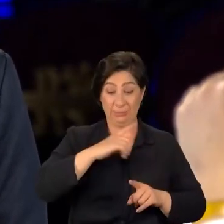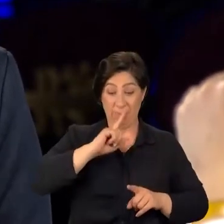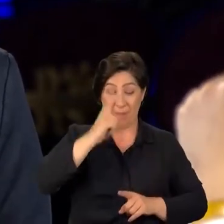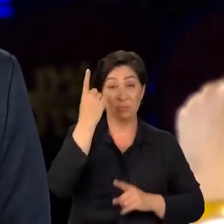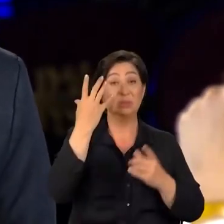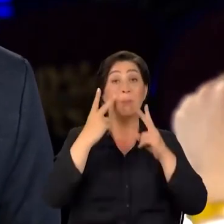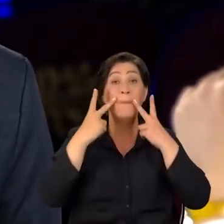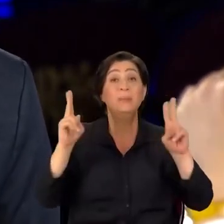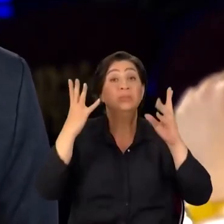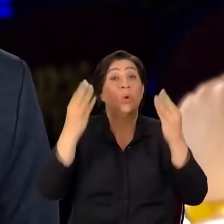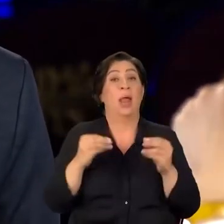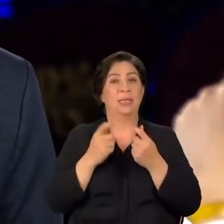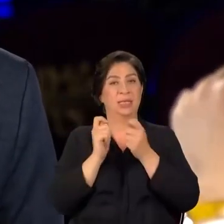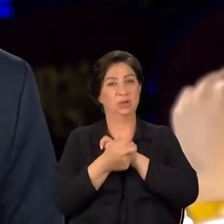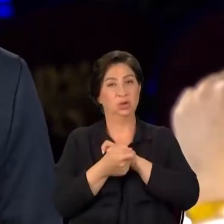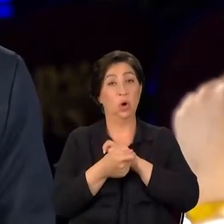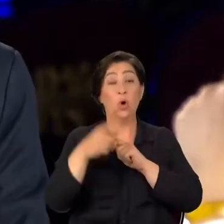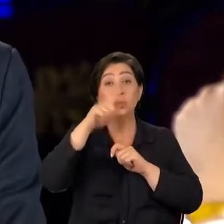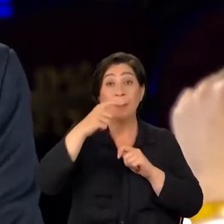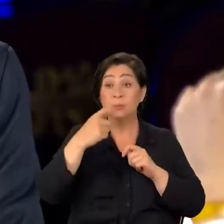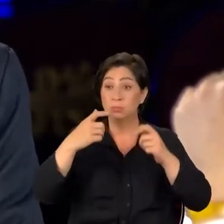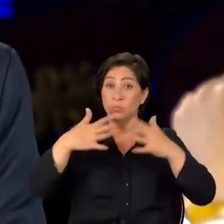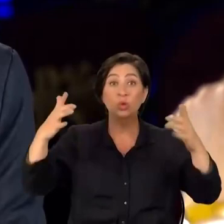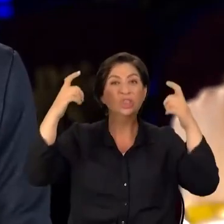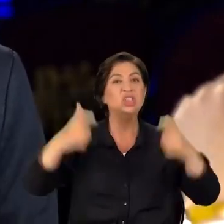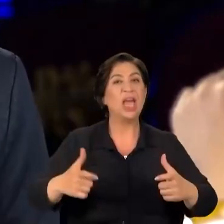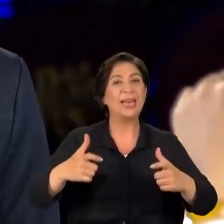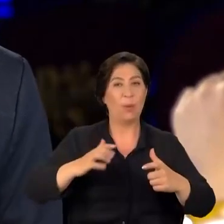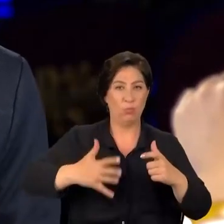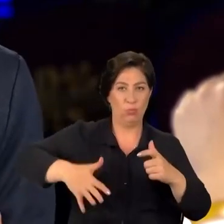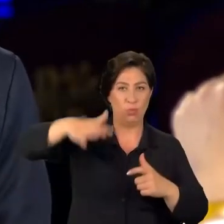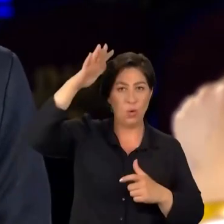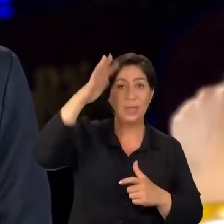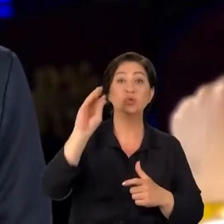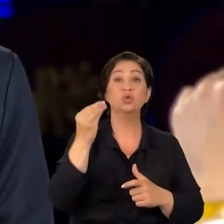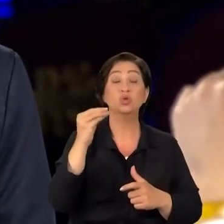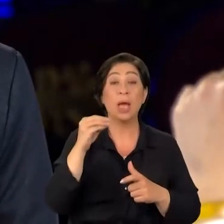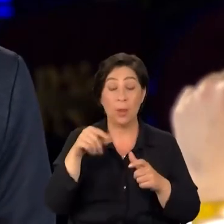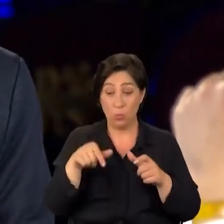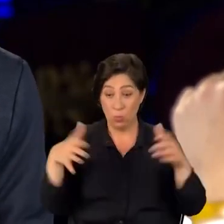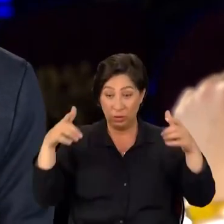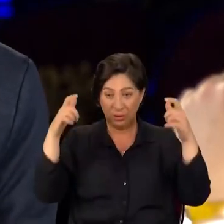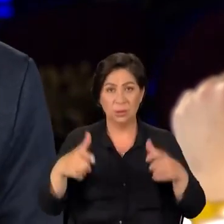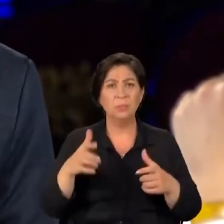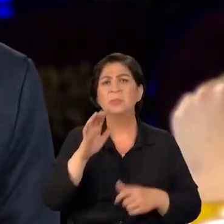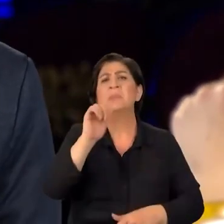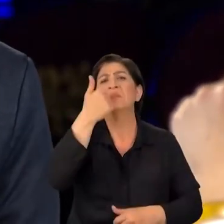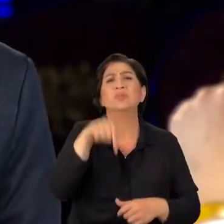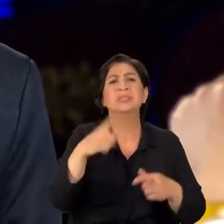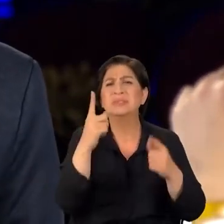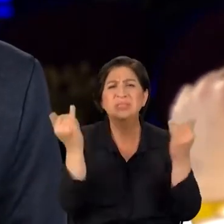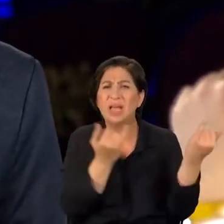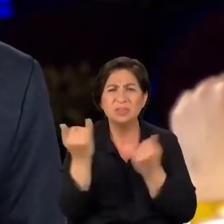değişiyor. Ve onun için metropolde büyüyen çocuklar diyorum örneğin. Metropolleşmeyle beraber, örneğin bugün hiç tartışma yok